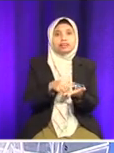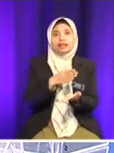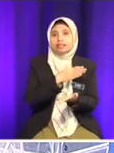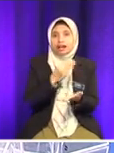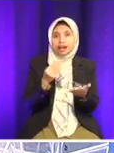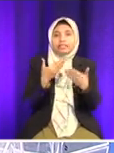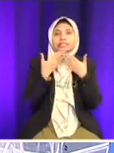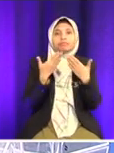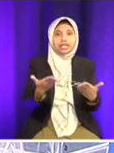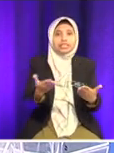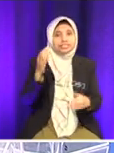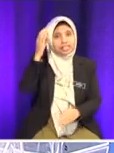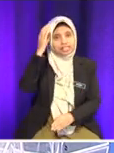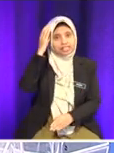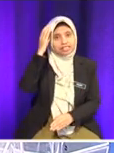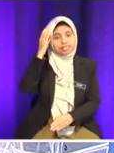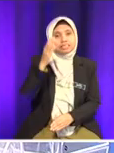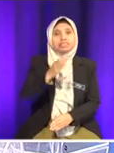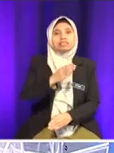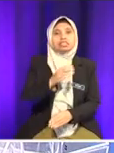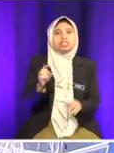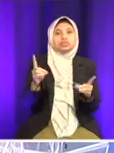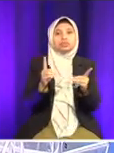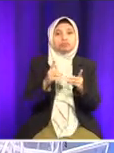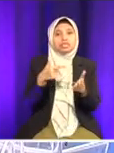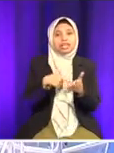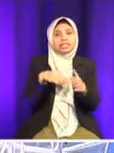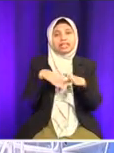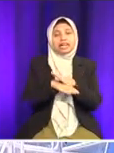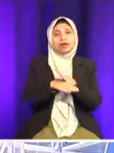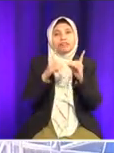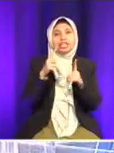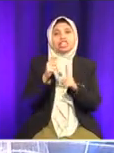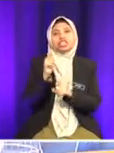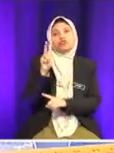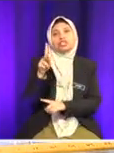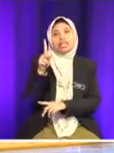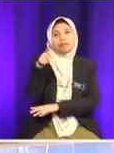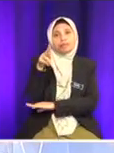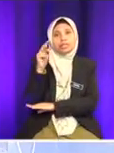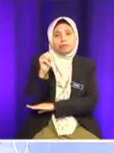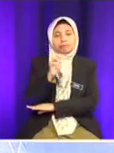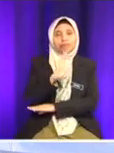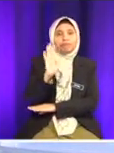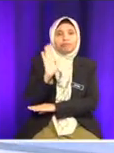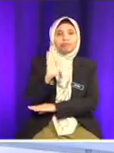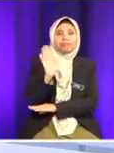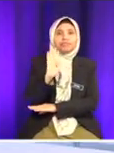Sekian dari pada saya Chris MJ kita akan jumpa lagi hanya di directv by semua